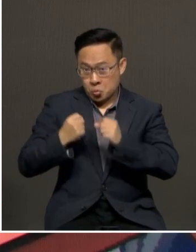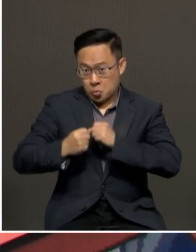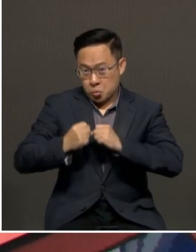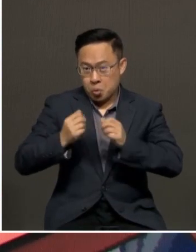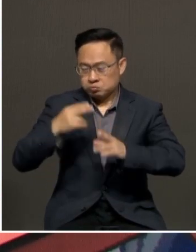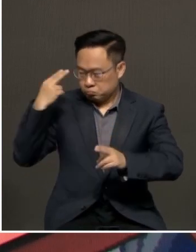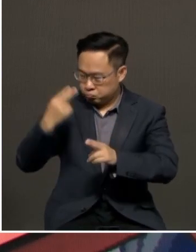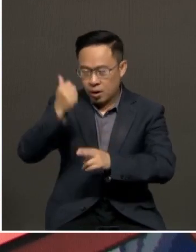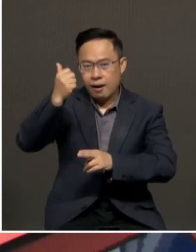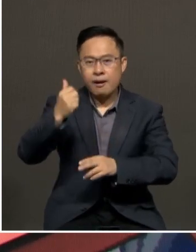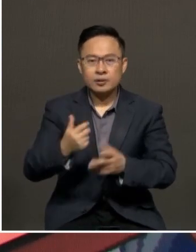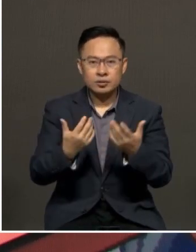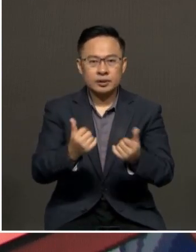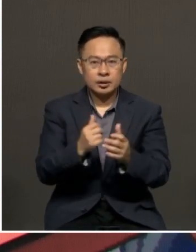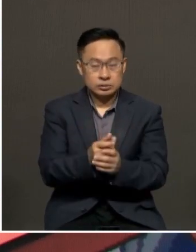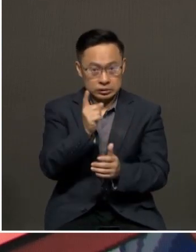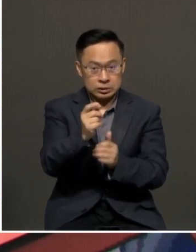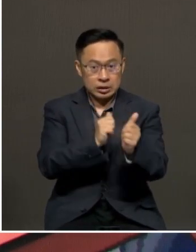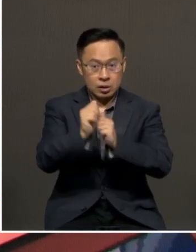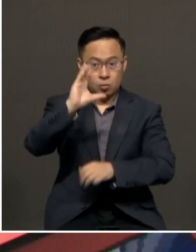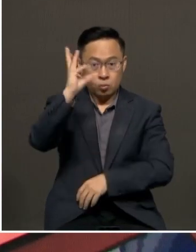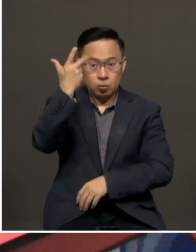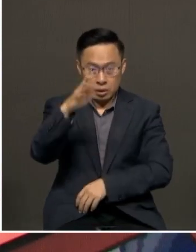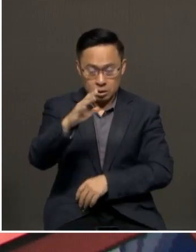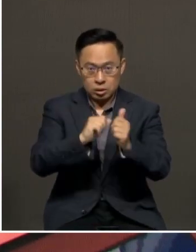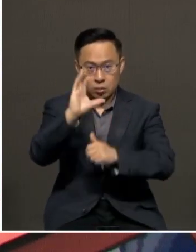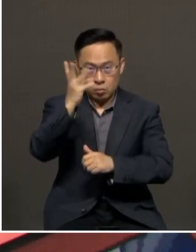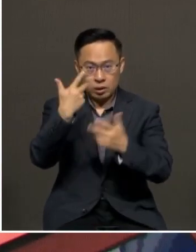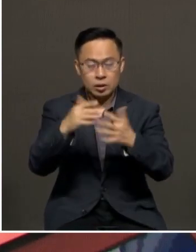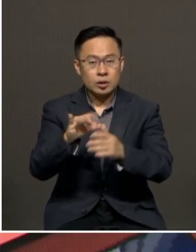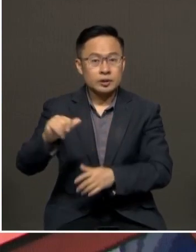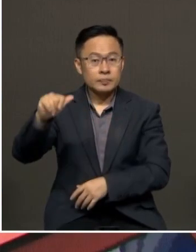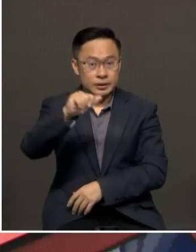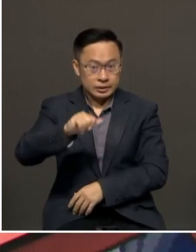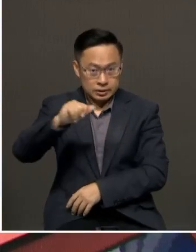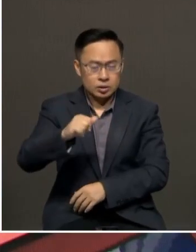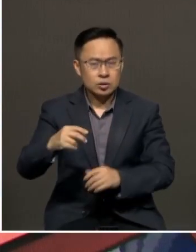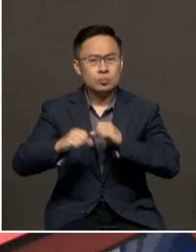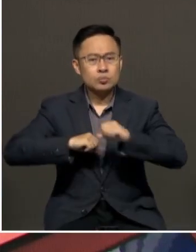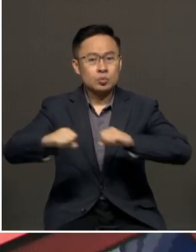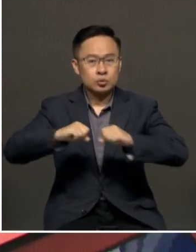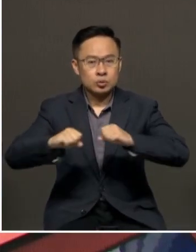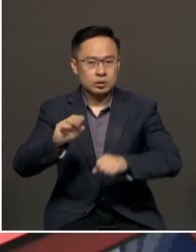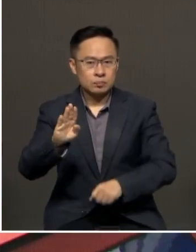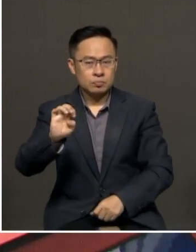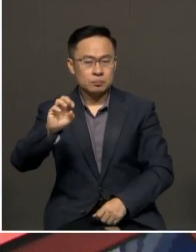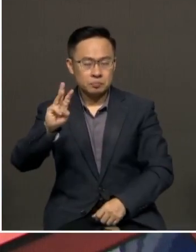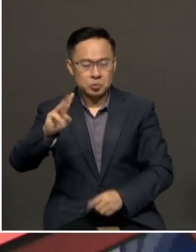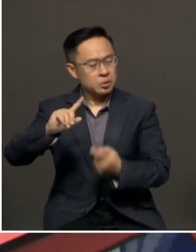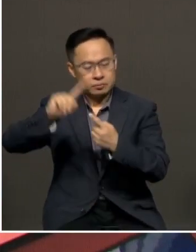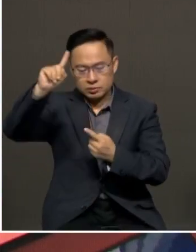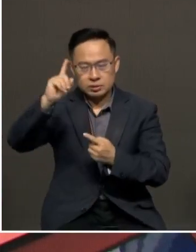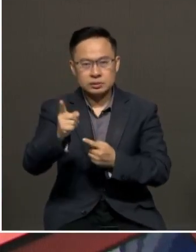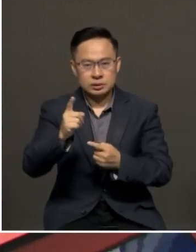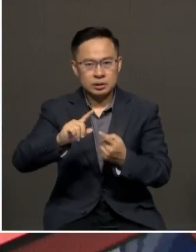านี้อีก คือบิลเนี่ยไปแข่งขันระดับโลกมาแล้วแล้วก็ต้องยอมรับว่าในระดับเอเชียโดยเฉพาะรุ่นของเยาวชนน่ะบิลค่อนข้างจะกินขาดบ